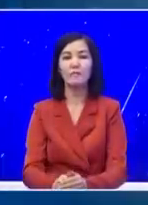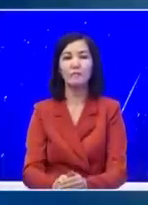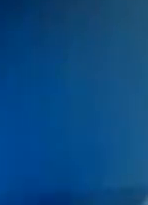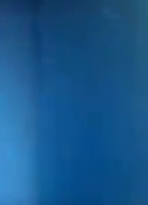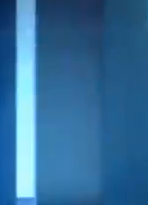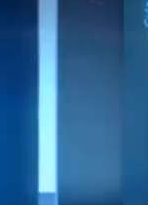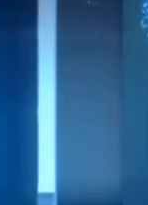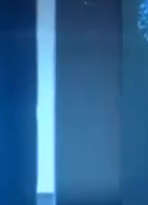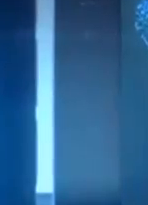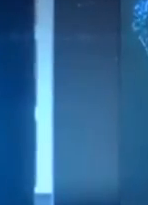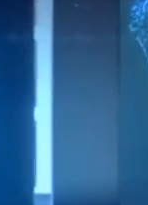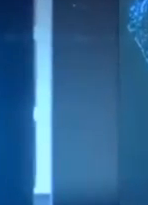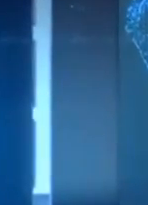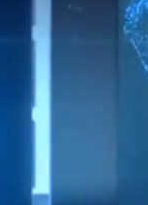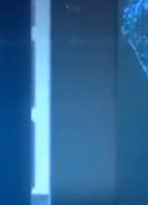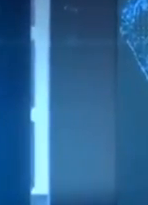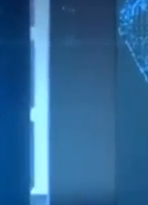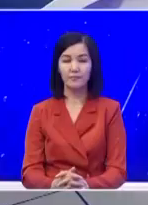Қазтұрғанов, Жетісу телеарнасы.